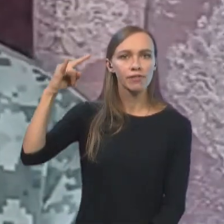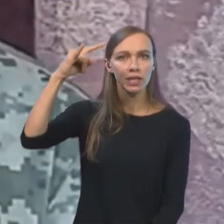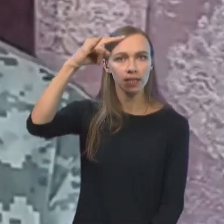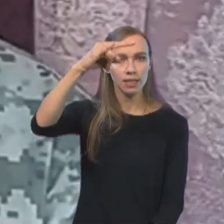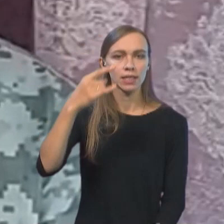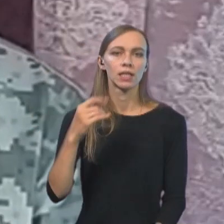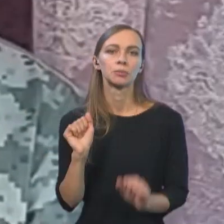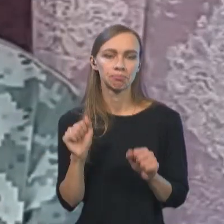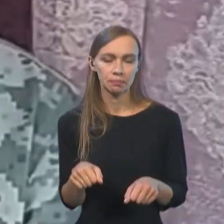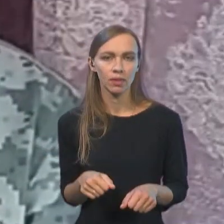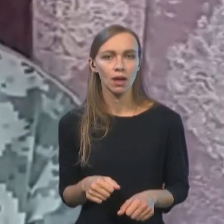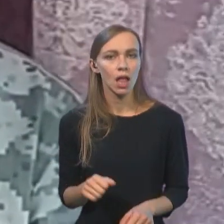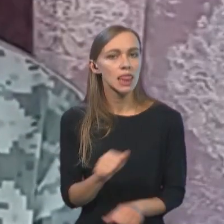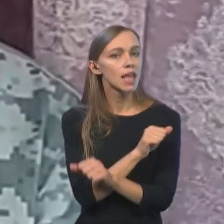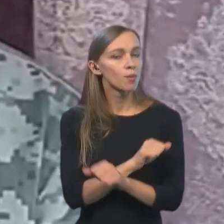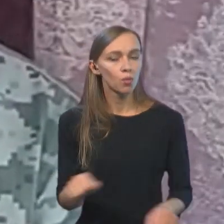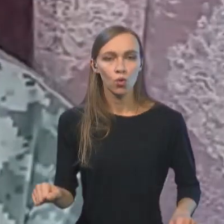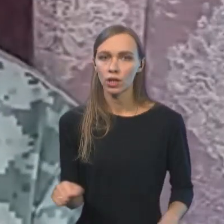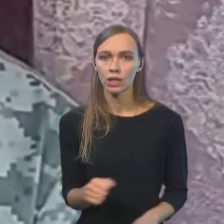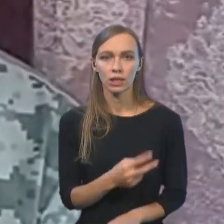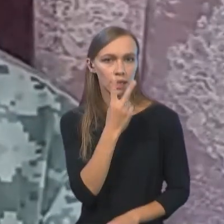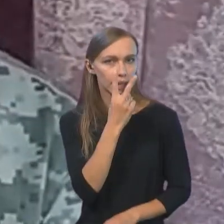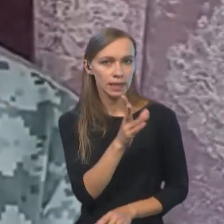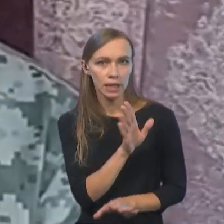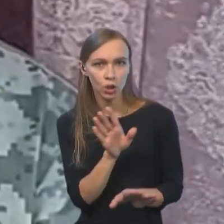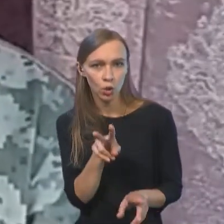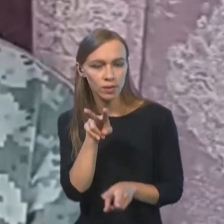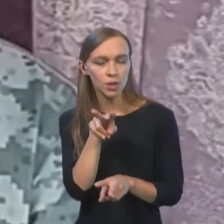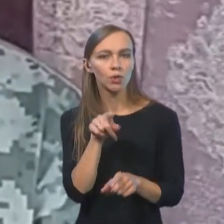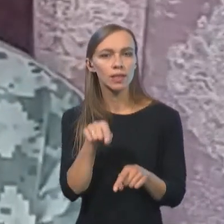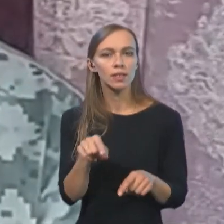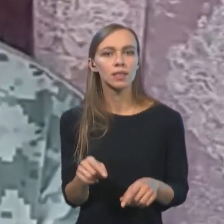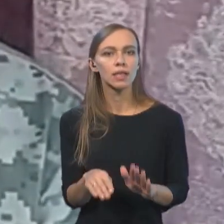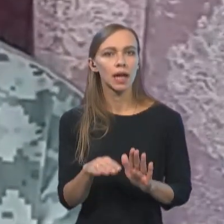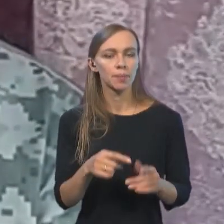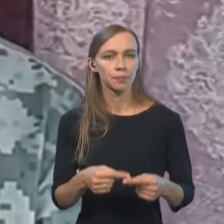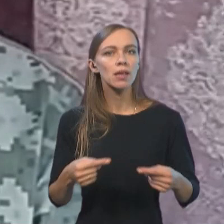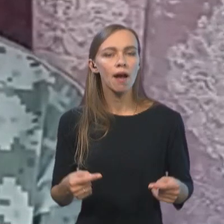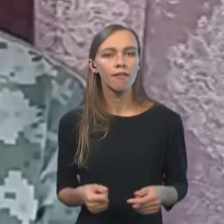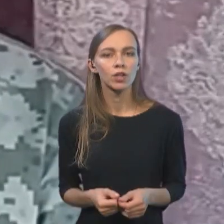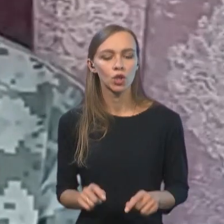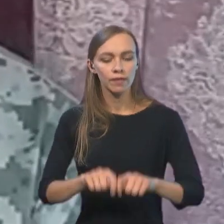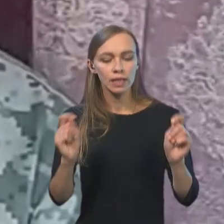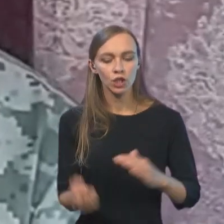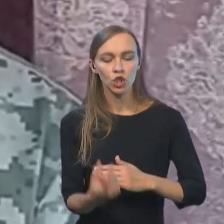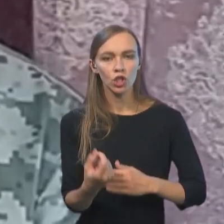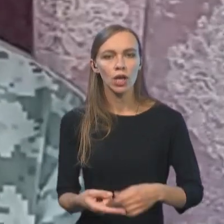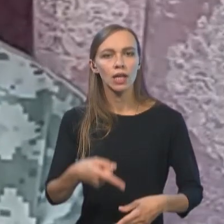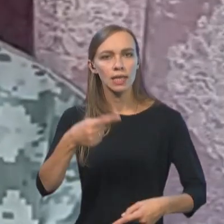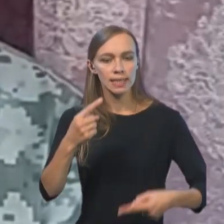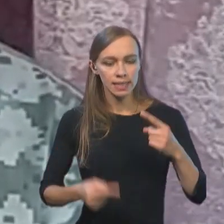компоненти. Не можна недооцінювати це явище. Нагадаю, що відкриті джерела стверджують,